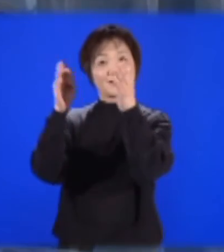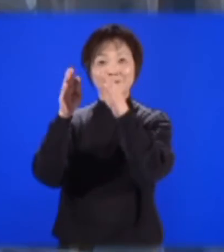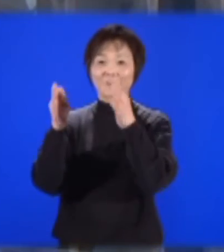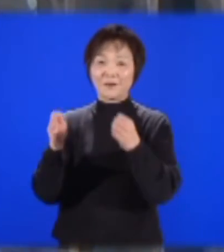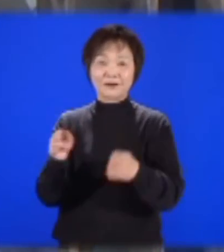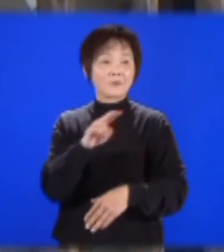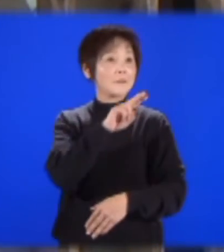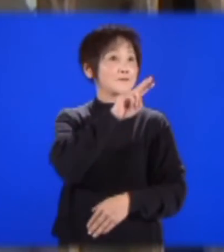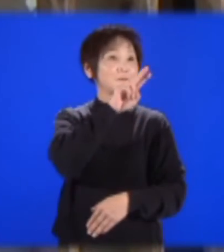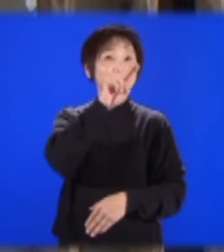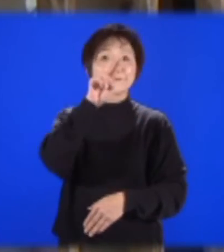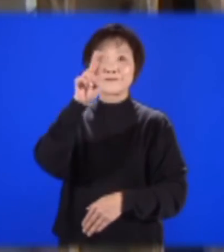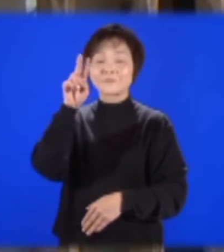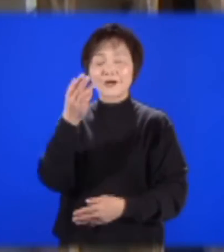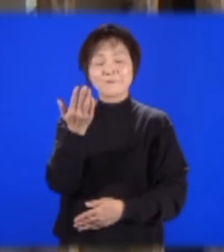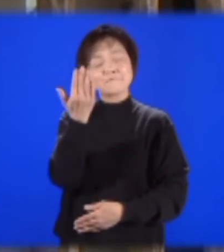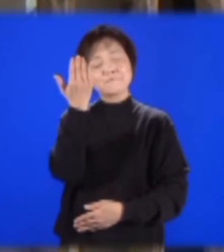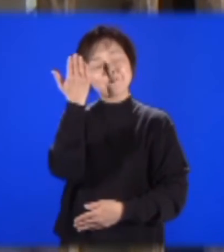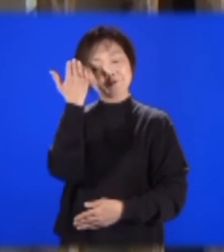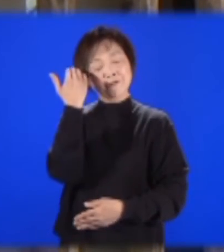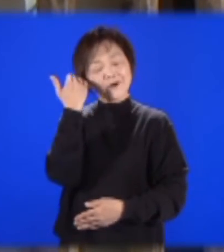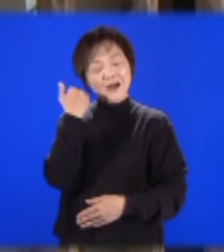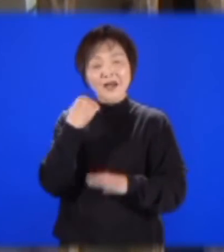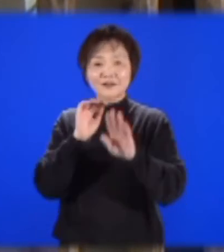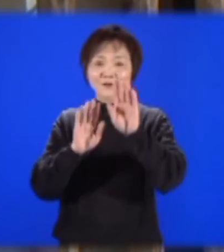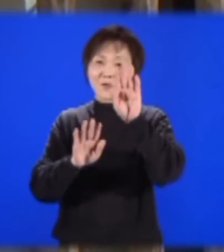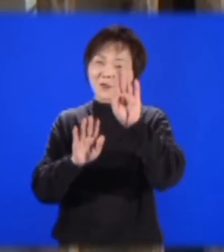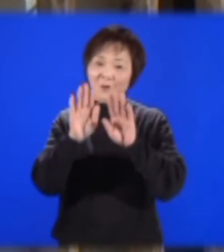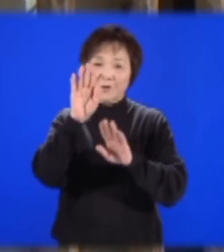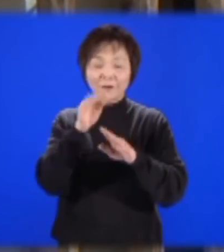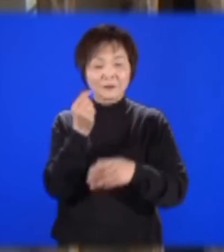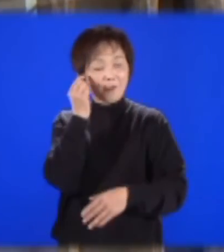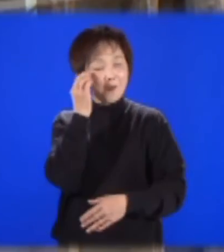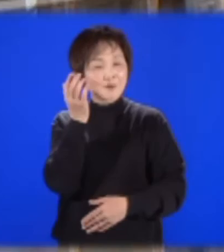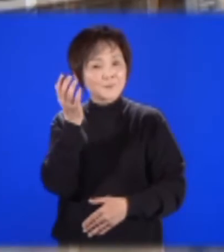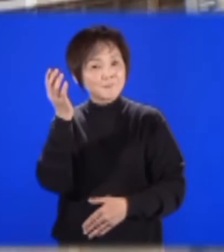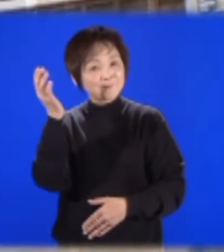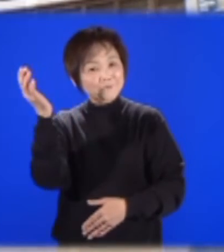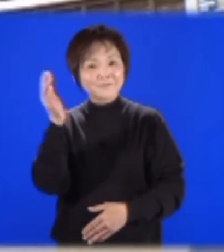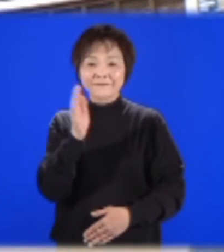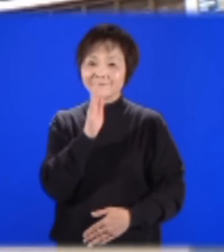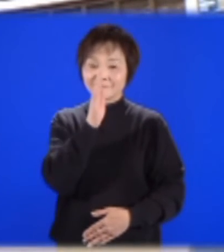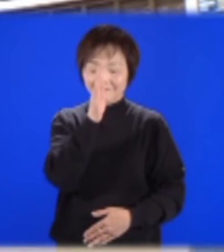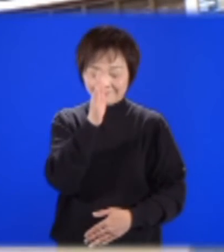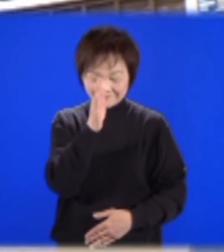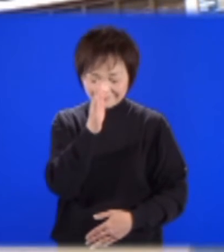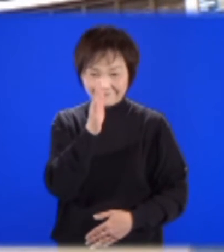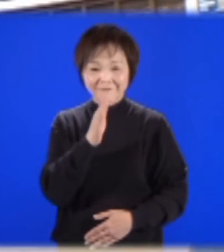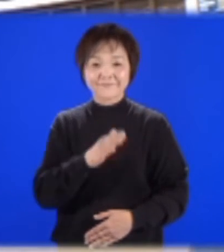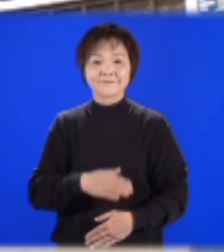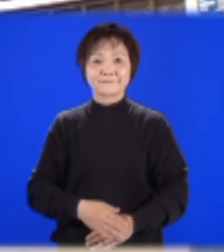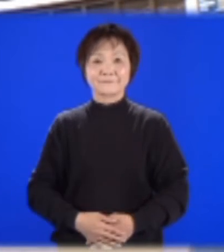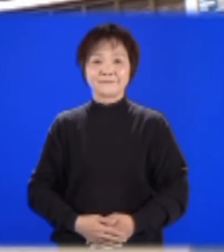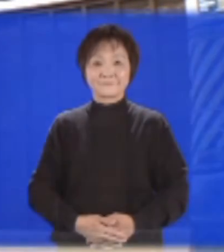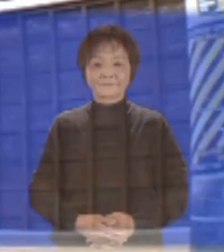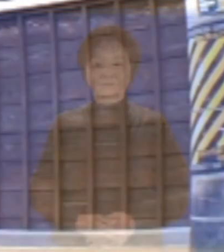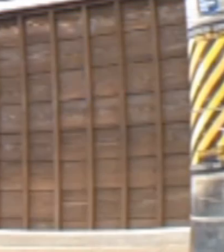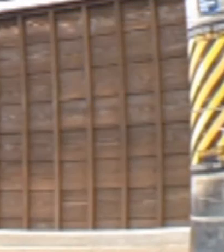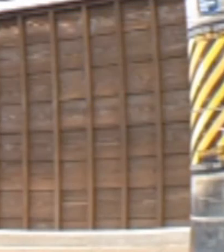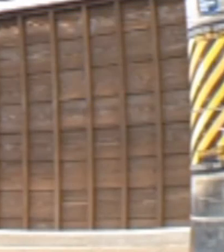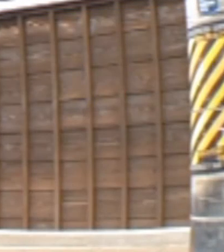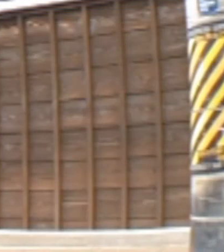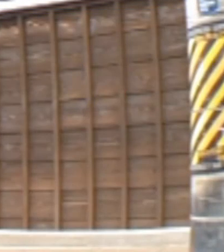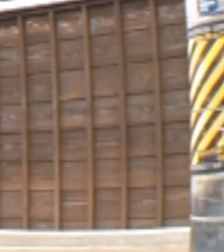碑や常夜灯に目を向けて、かつての街道の姿に思いを馳せてみてはいかがですか。